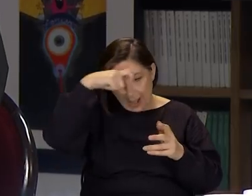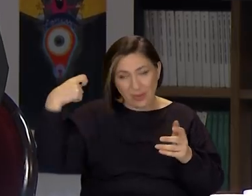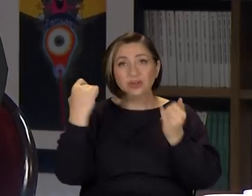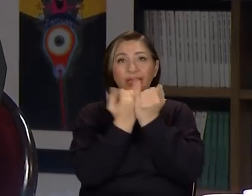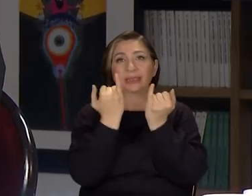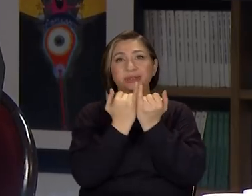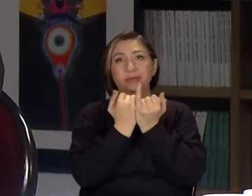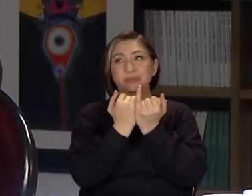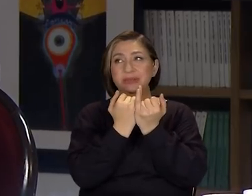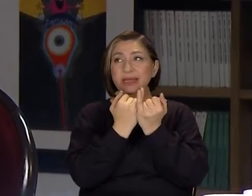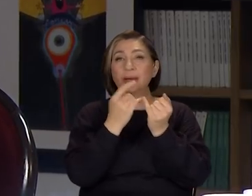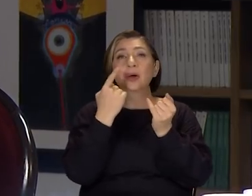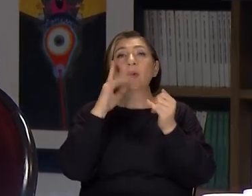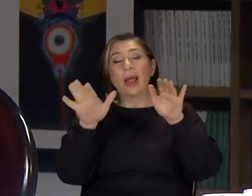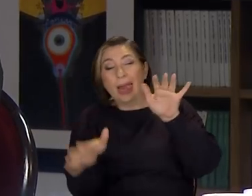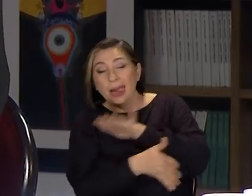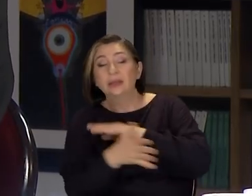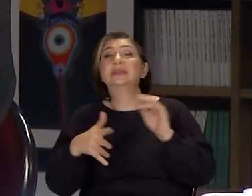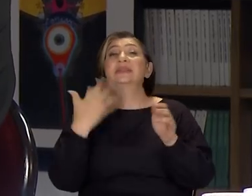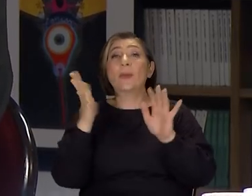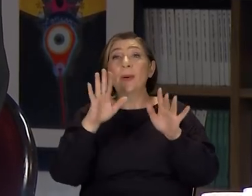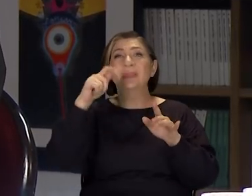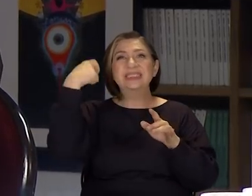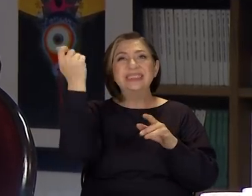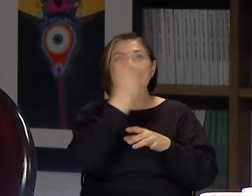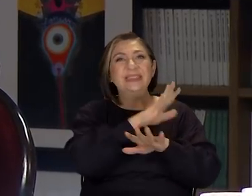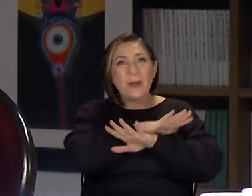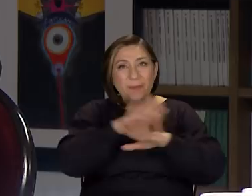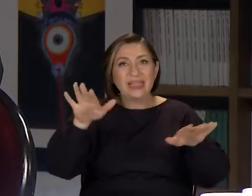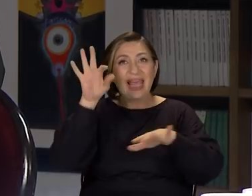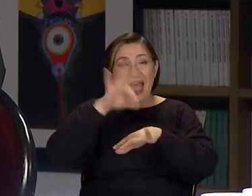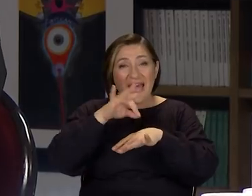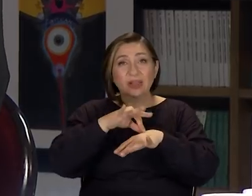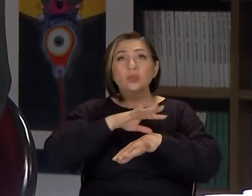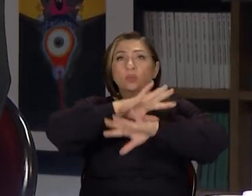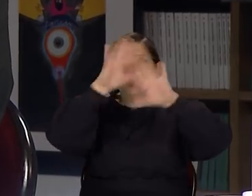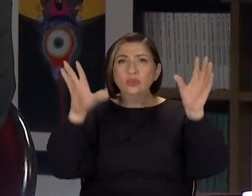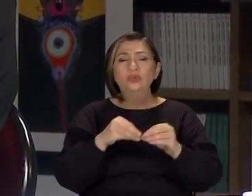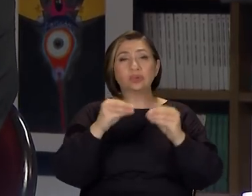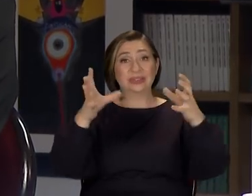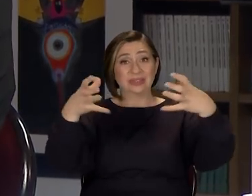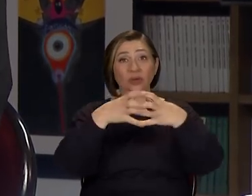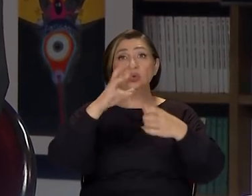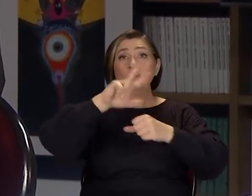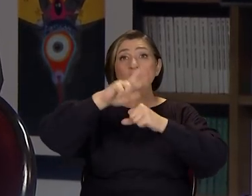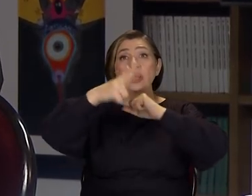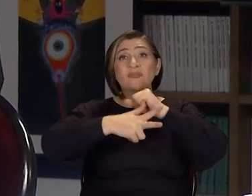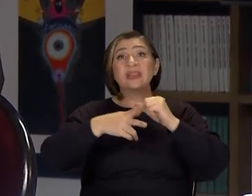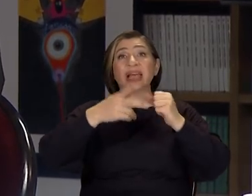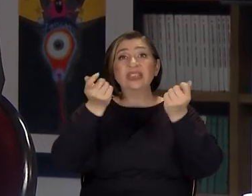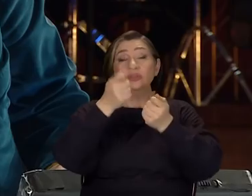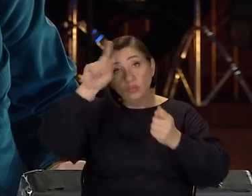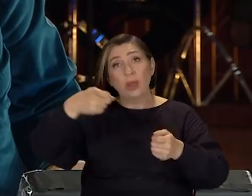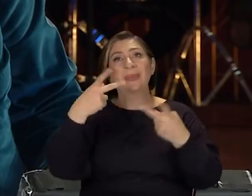kardeşlerimi bir hasır altı yapmak istemem. Fakat bir dizi bittiği vakit tüm set ekibi 3 hafta sonra başka bir iş